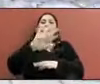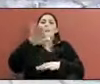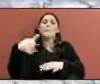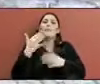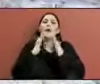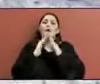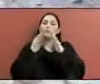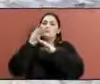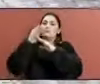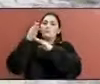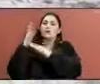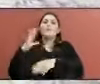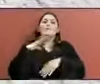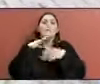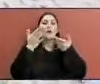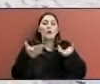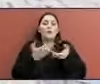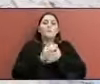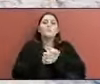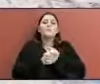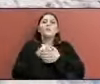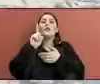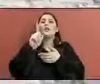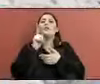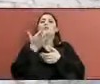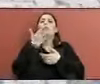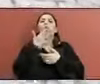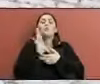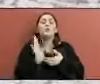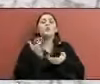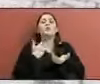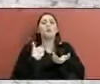gidiyoruz. İhtiyacı olmasa dahi gidip